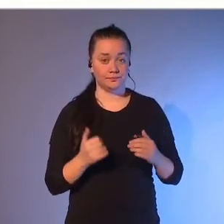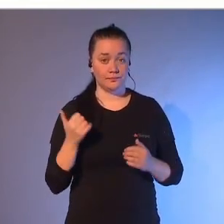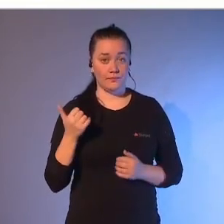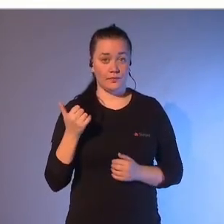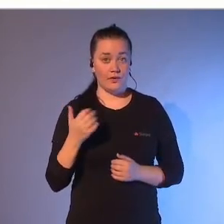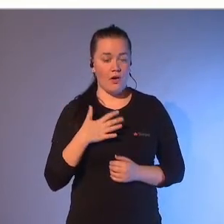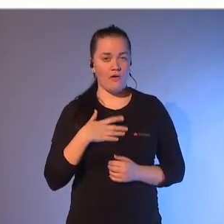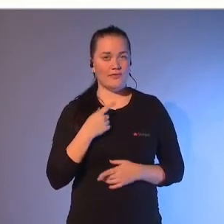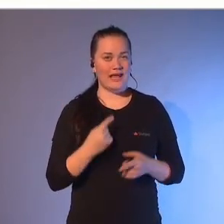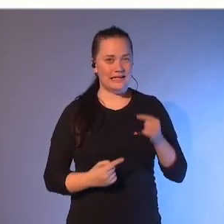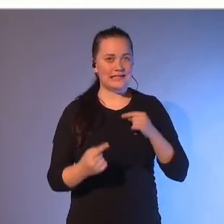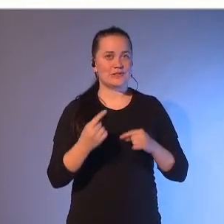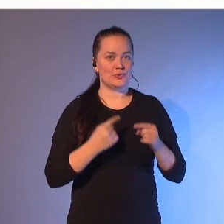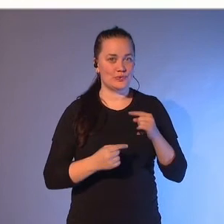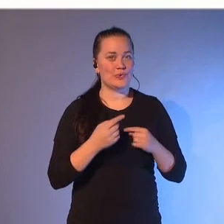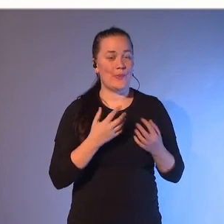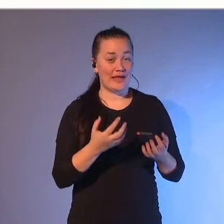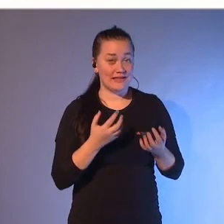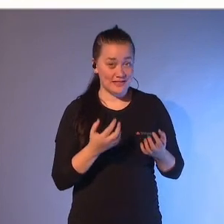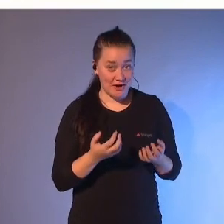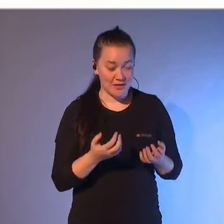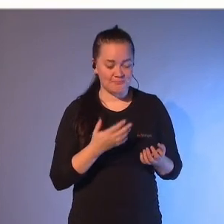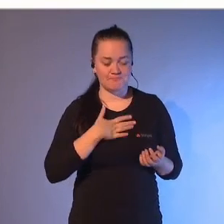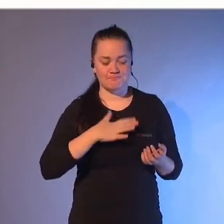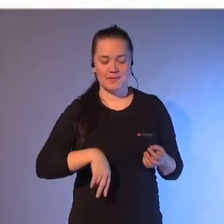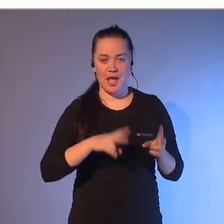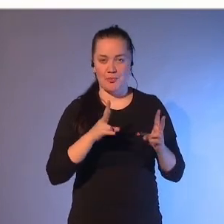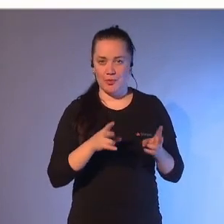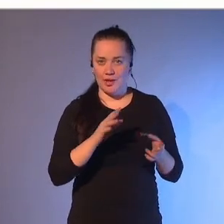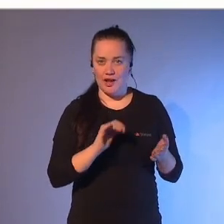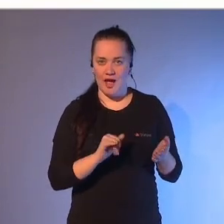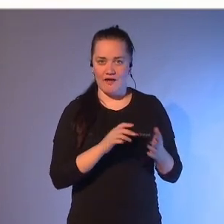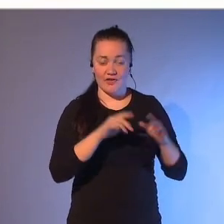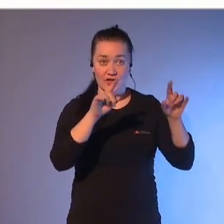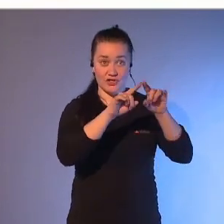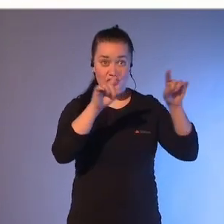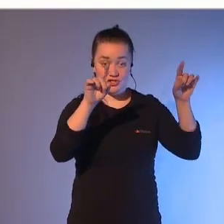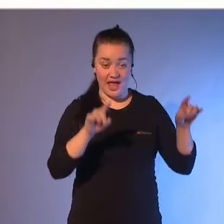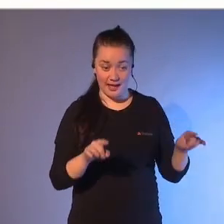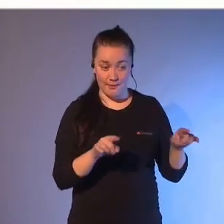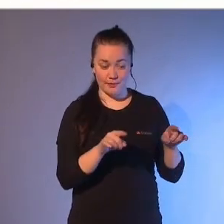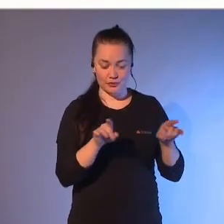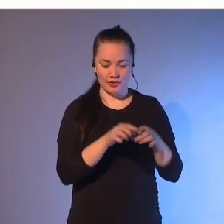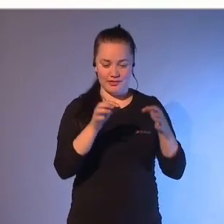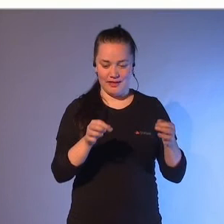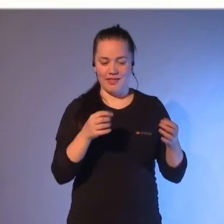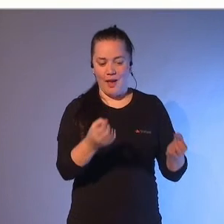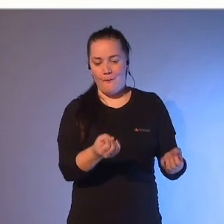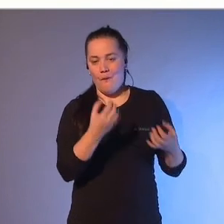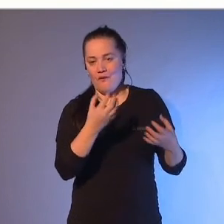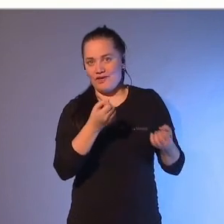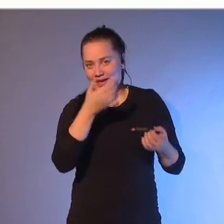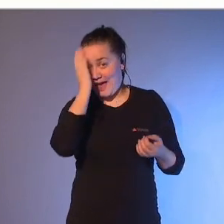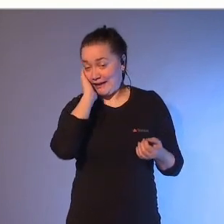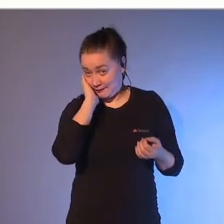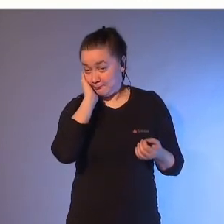her diskusjonen som veldig interessant, nemlig at bruken av skjerm, og sånne ting, det påvirker jo